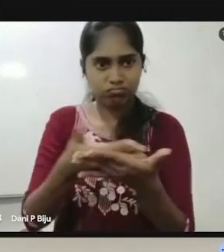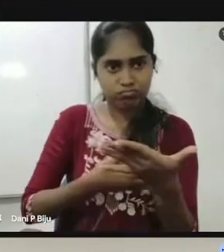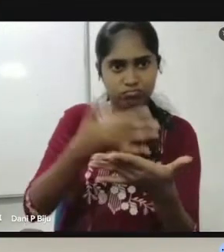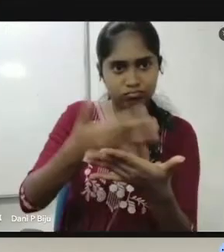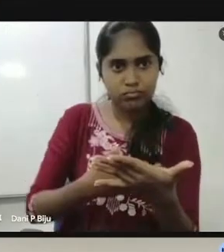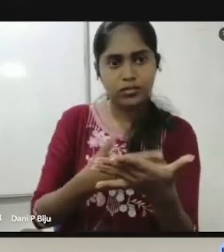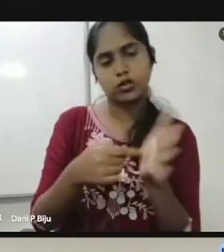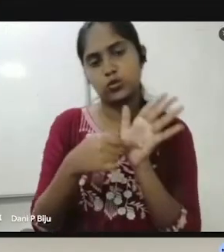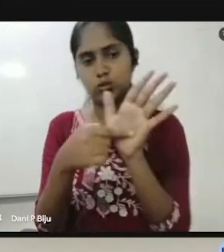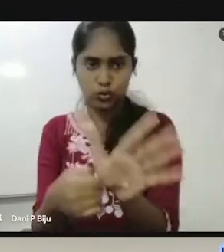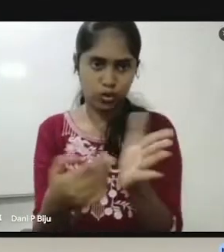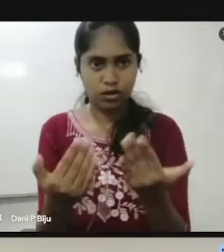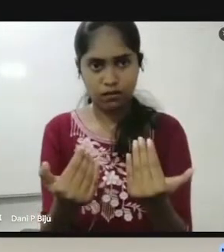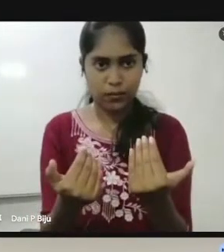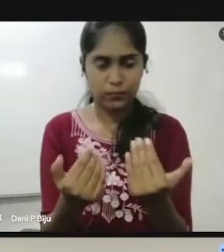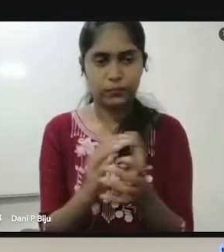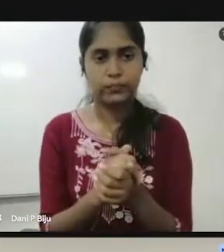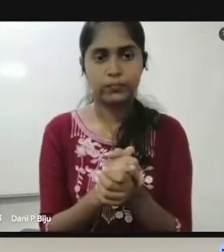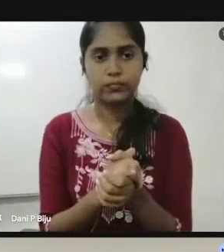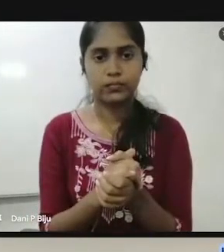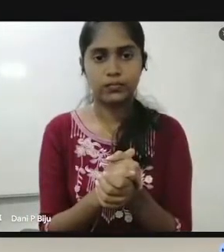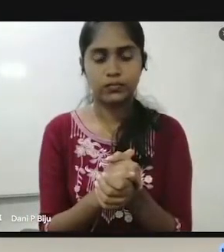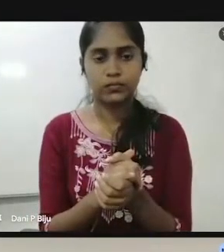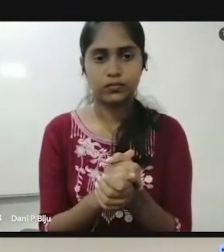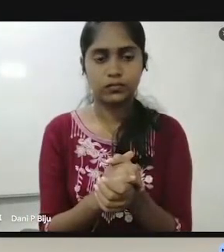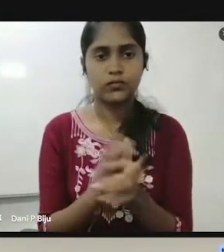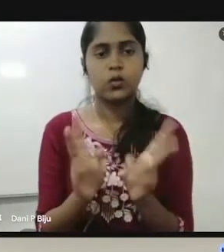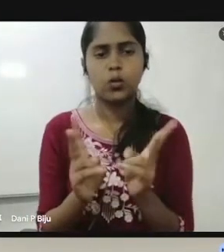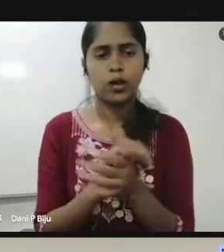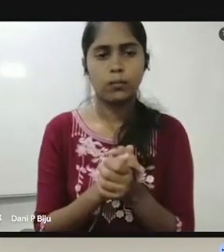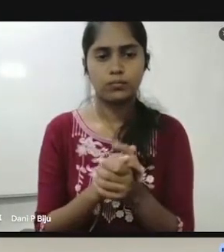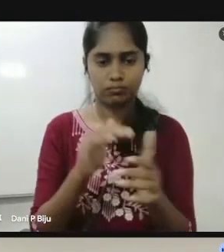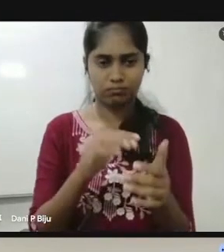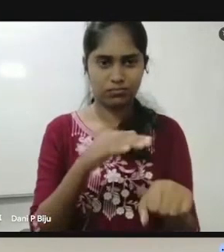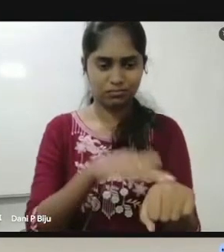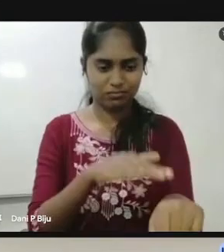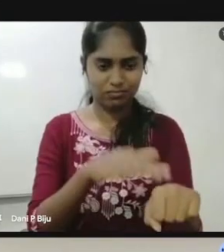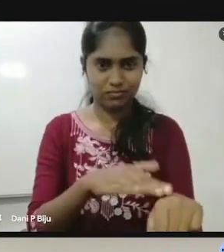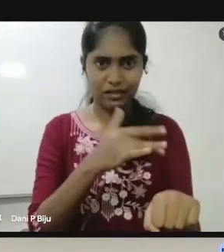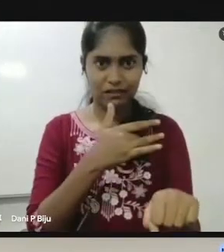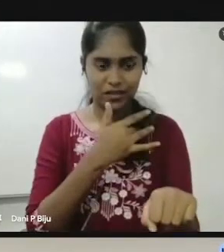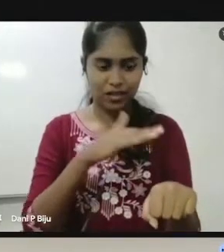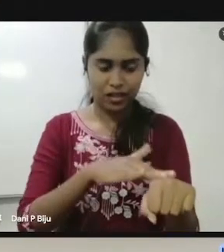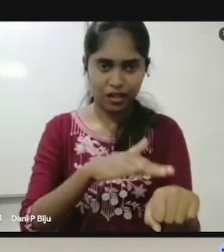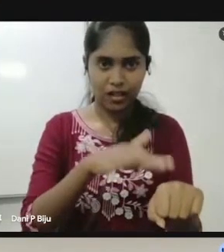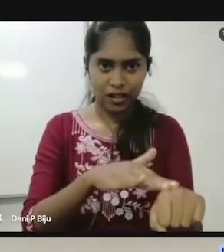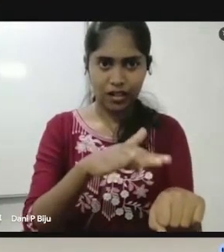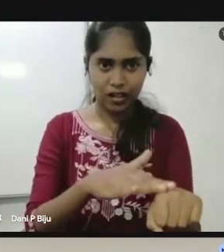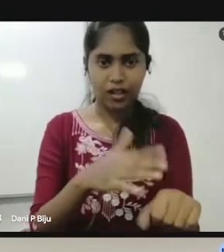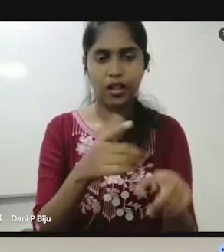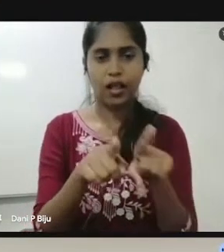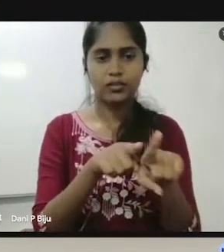എടുക്കാറുള്ളത്. സ്റ്റാൻഡേർഡ് ആയിട്ട് നമുക്ക് ഈ സ്പർശിച്ചറിയാൻ, ടാക്ടൈൽ അല്ലെങ്കിൽ വലതുവശത്ത് കാണുന്ന ടൈപ്പ് സിംബൽസ്